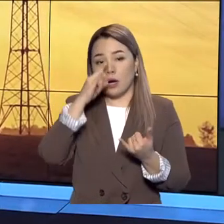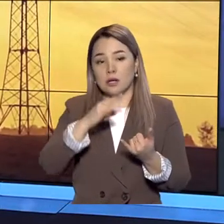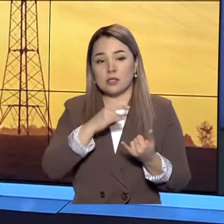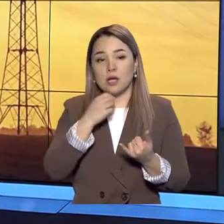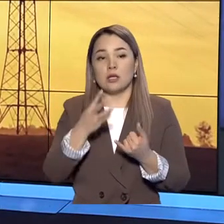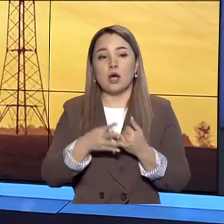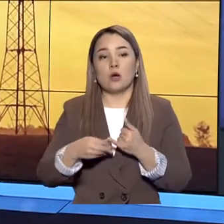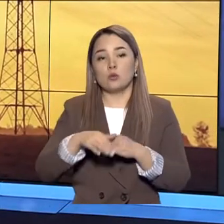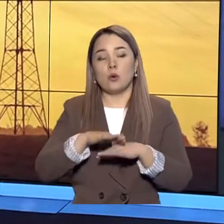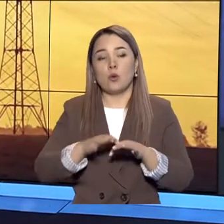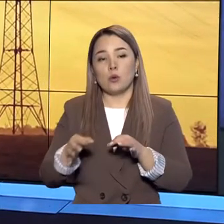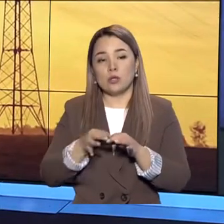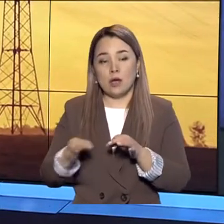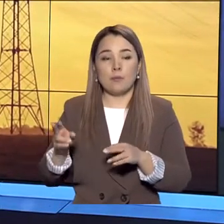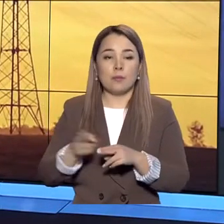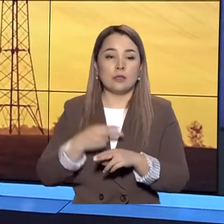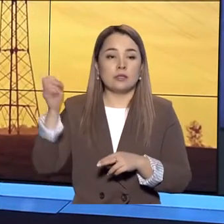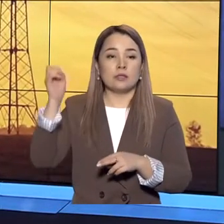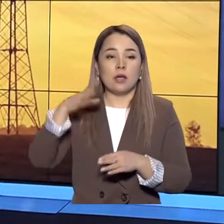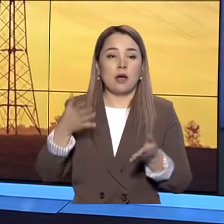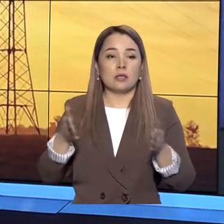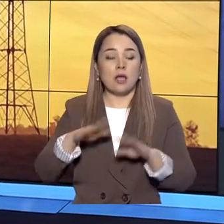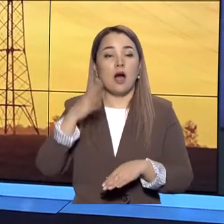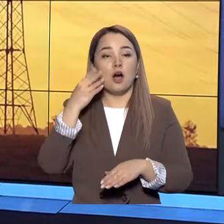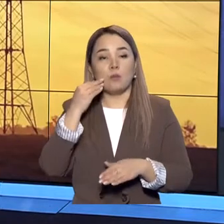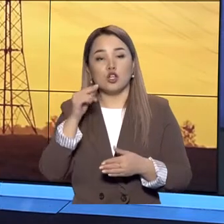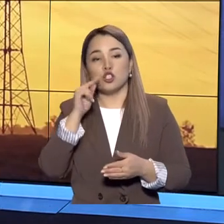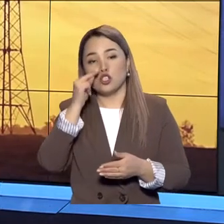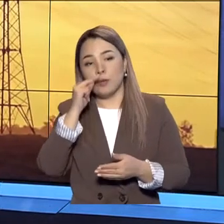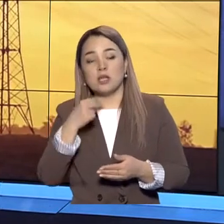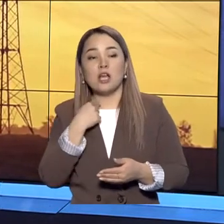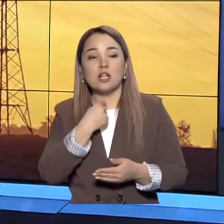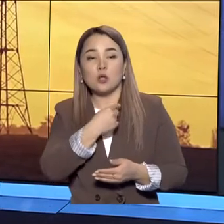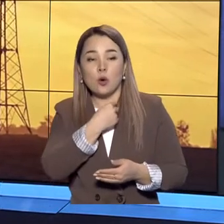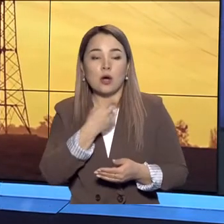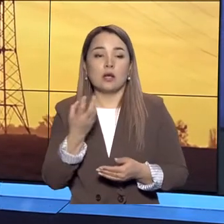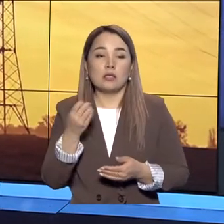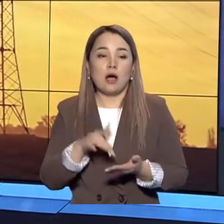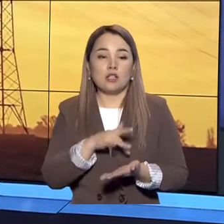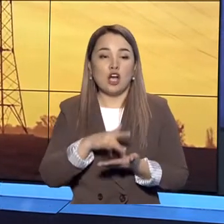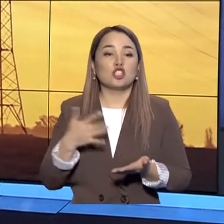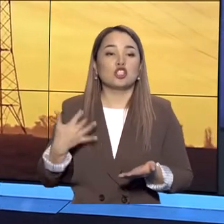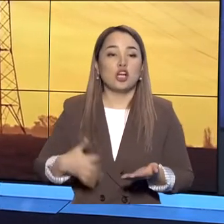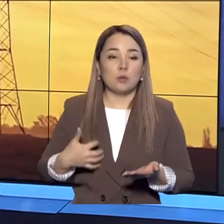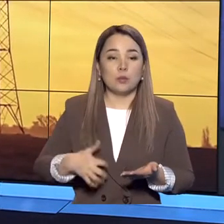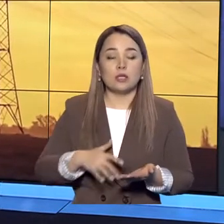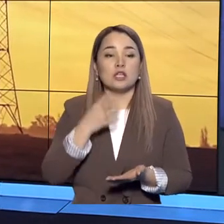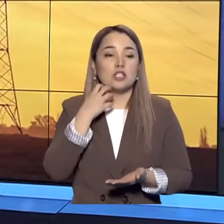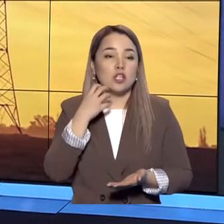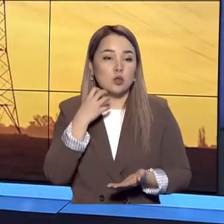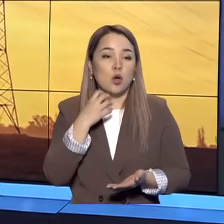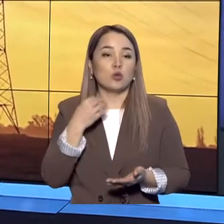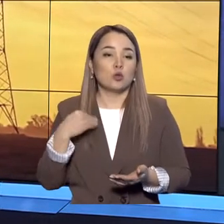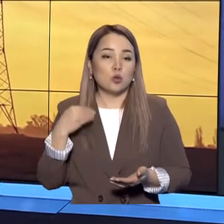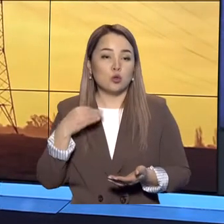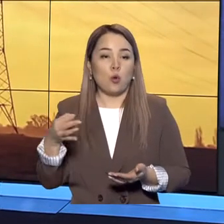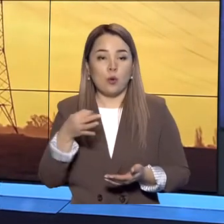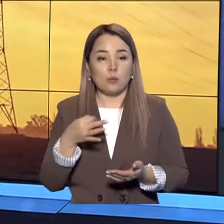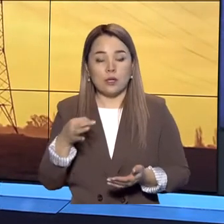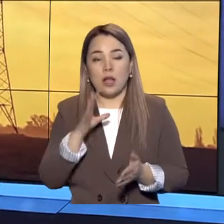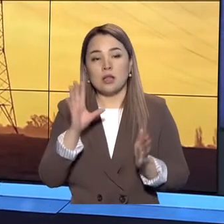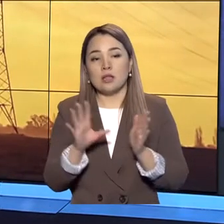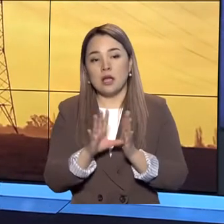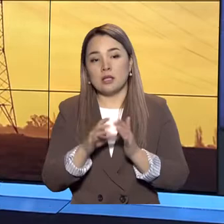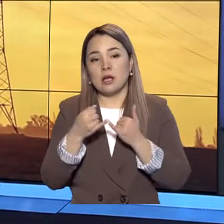Қазақстанның бірнеше өңірі жарықсыз қалды. Алматы, Шымкент, Талдықорған қалалармен қатар Жамбыл, Қызылорда және Түркістан облыстарында да